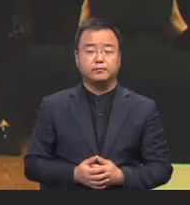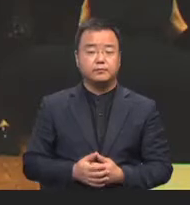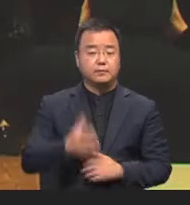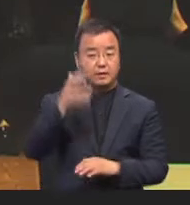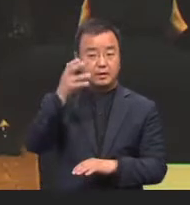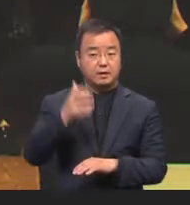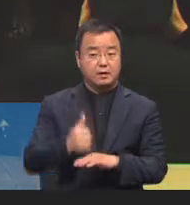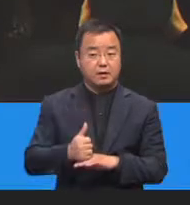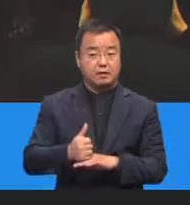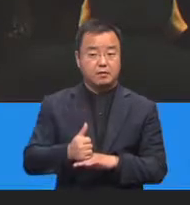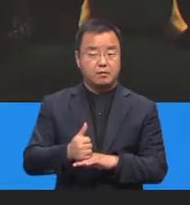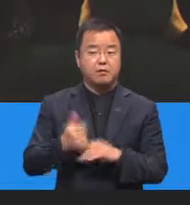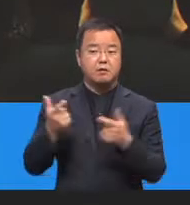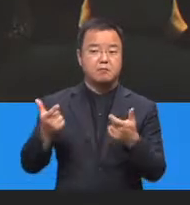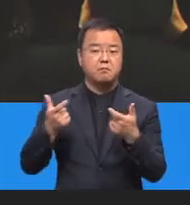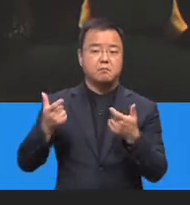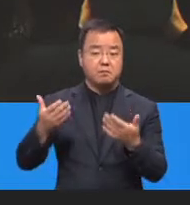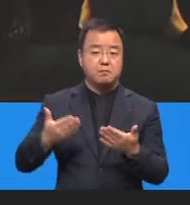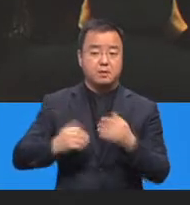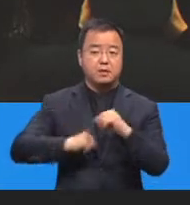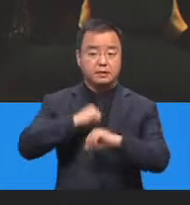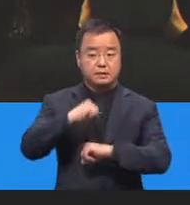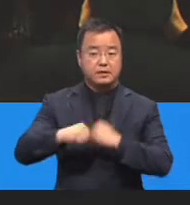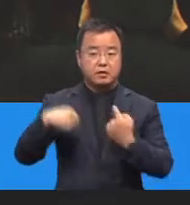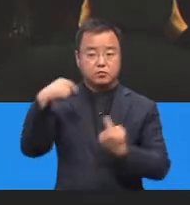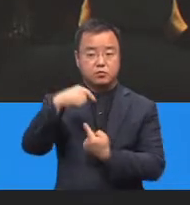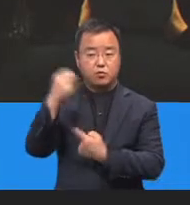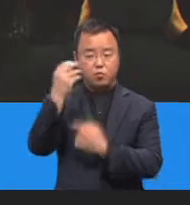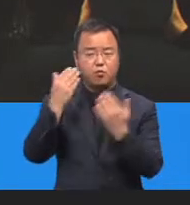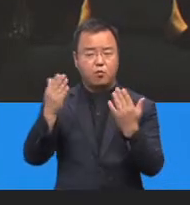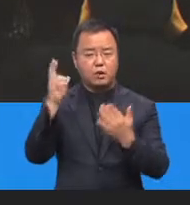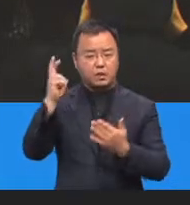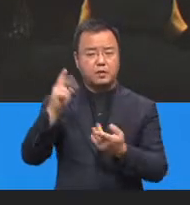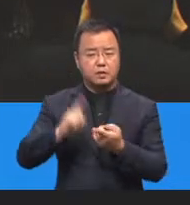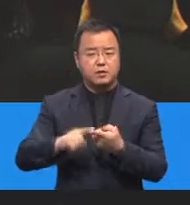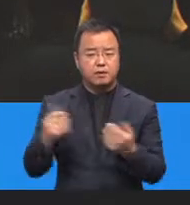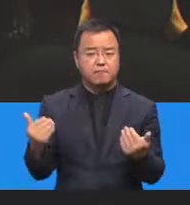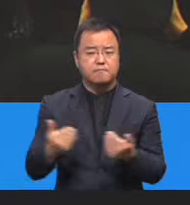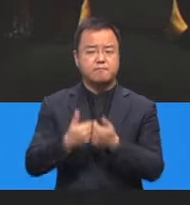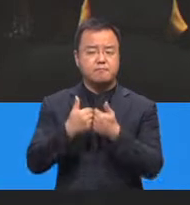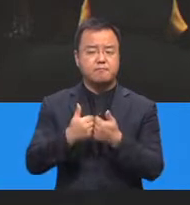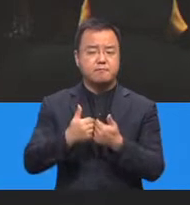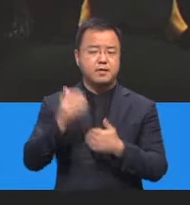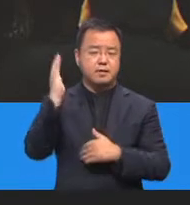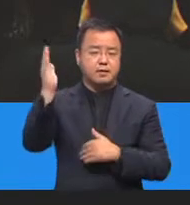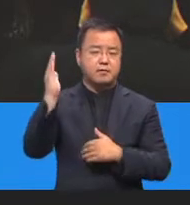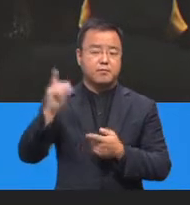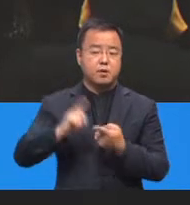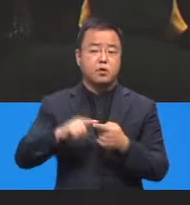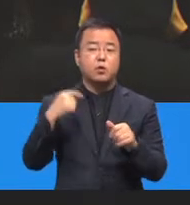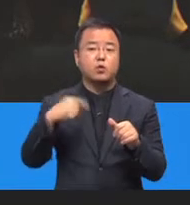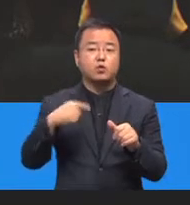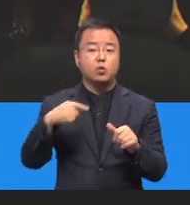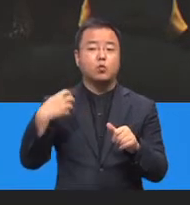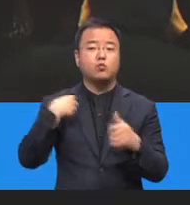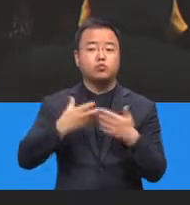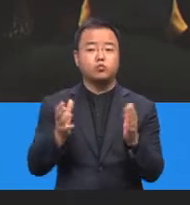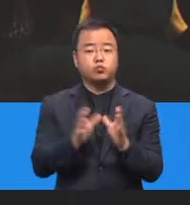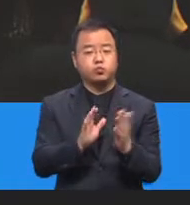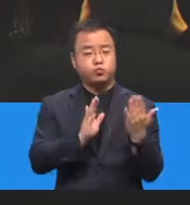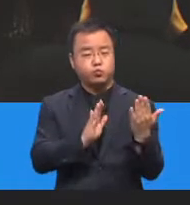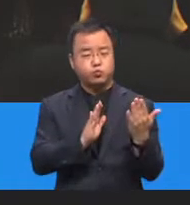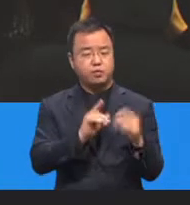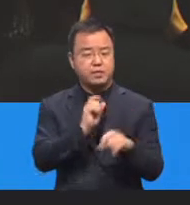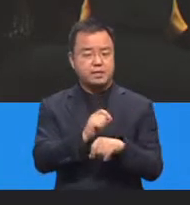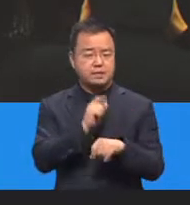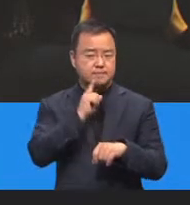결과를 받았던 자사고들은 예상대로 반발하고 나섰습니다. 예고했던 대로 교육부를 상대로 행정소송에 나서겠다는